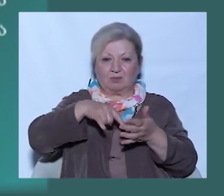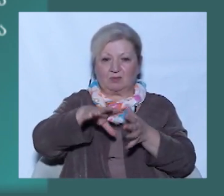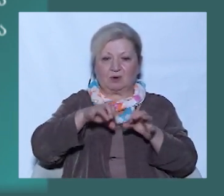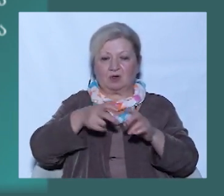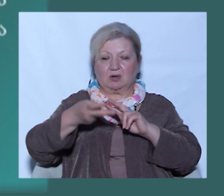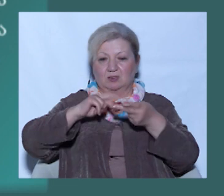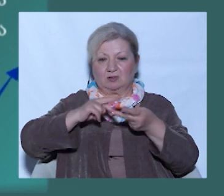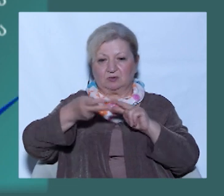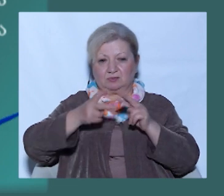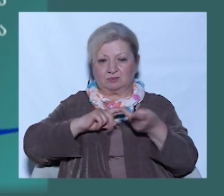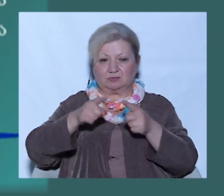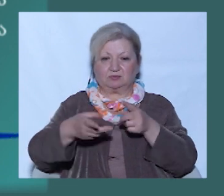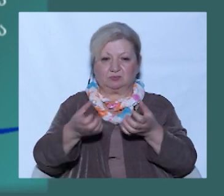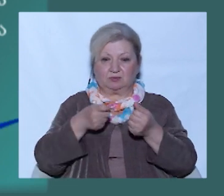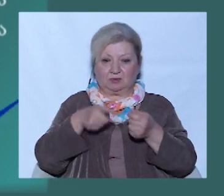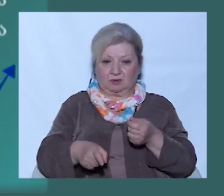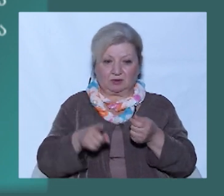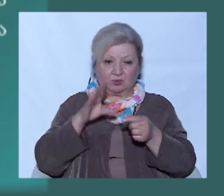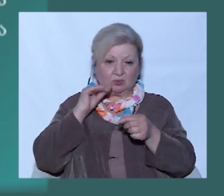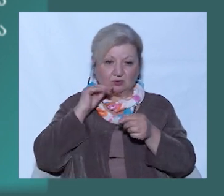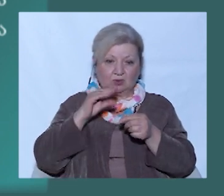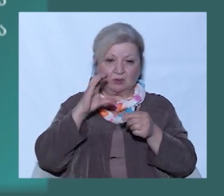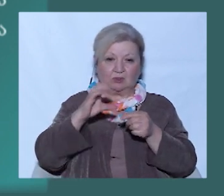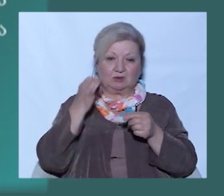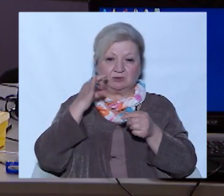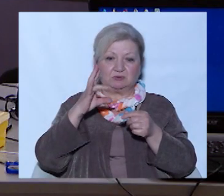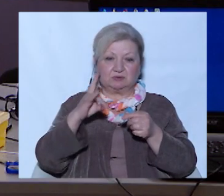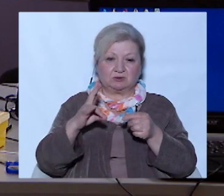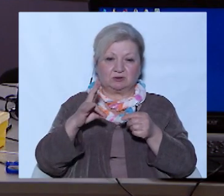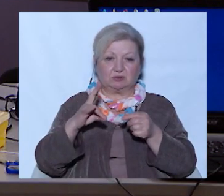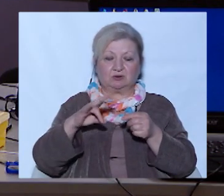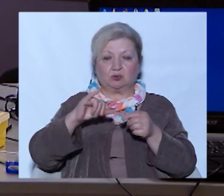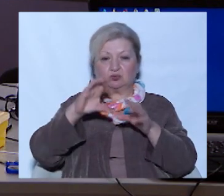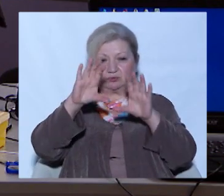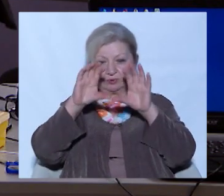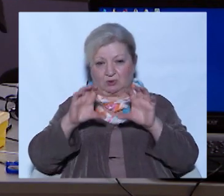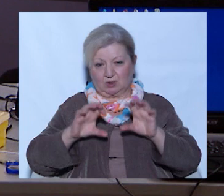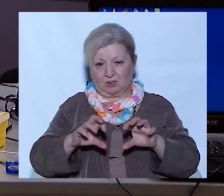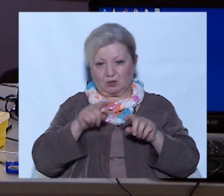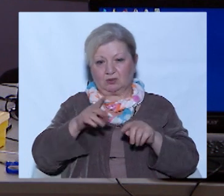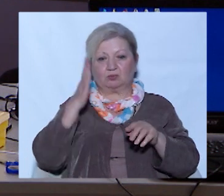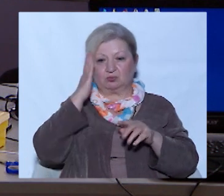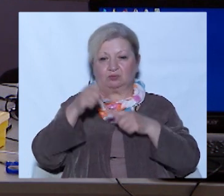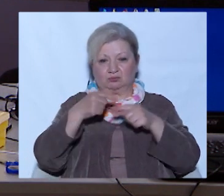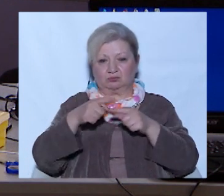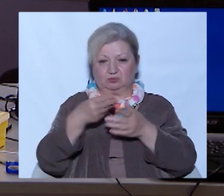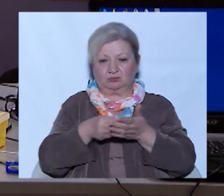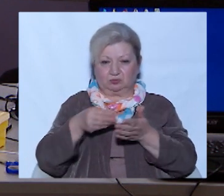გამჭოლი მაგნიტური ნაკადი იცვლება მოცემულ შემთხვევაში სინუსის კანონით და ამაზე ჩვენ შემდგომ